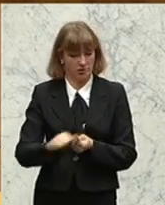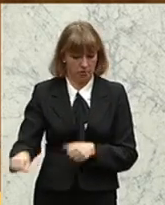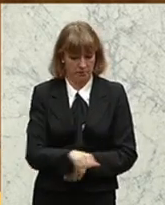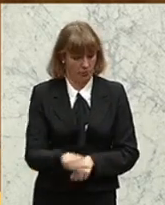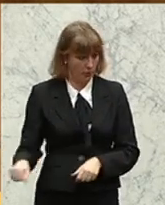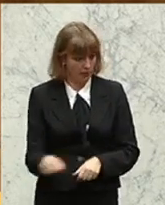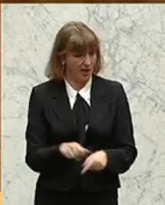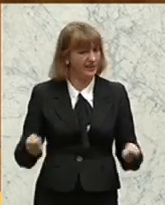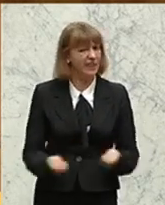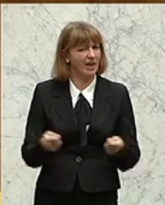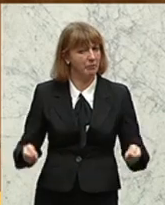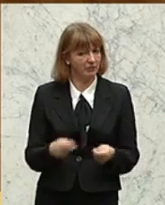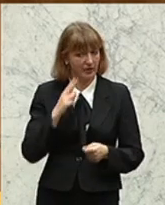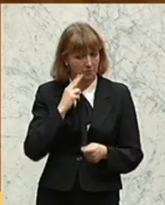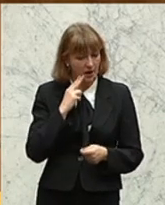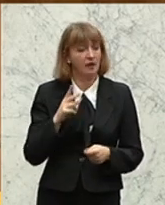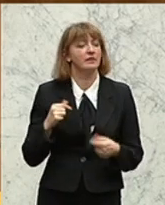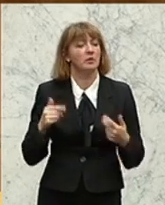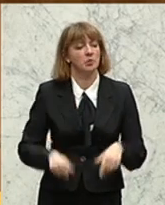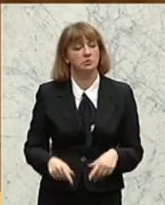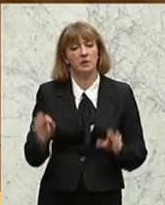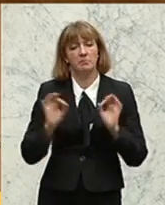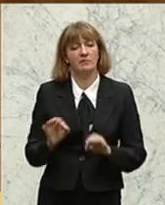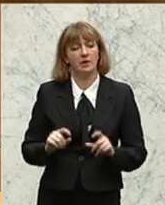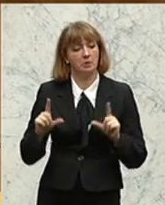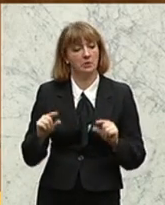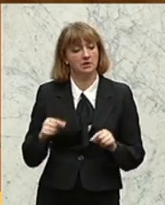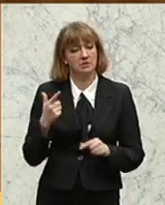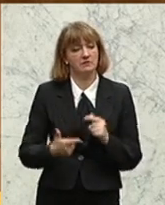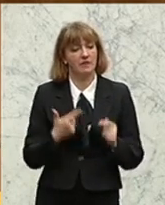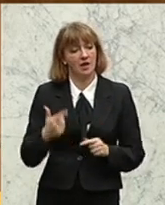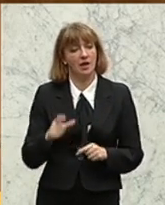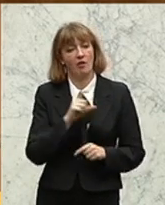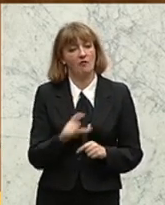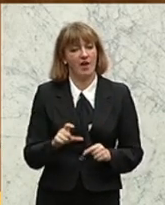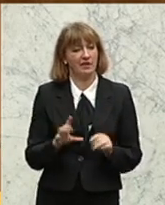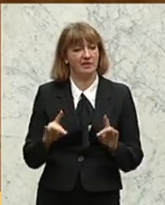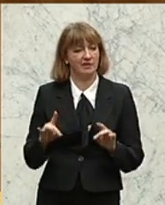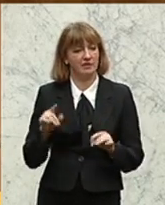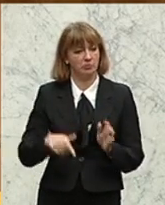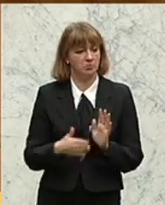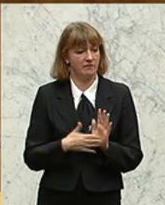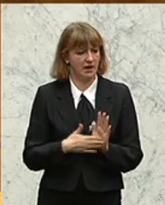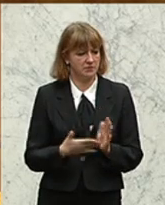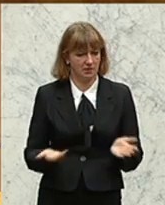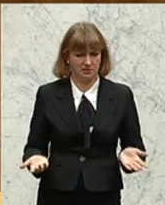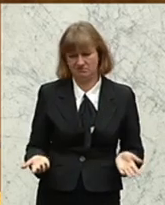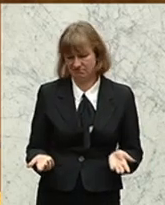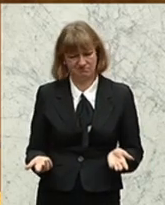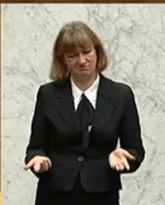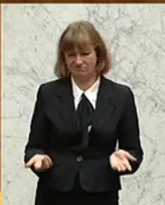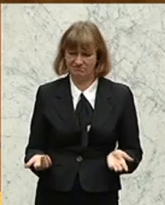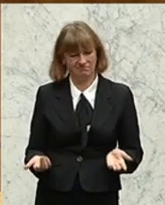möchten gewerblich müssen Sie eine befäung über mindestens zweijahrige fachliche Tätigkeit nachweisen also ist